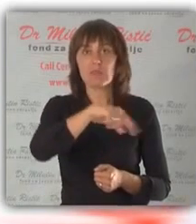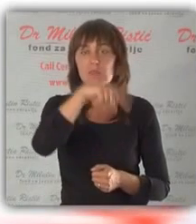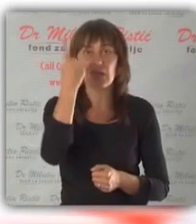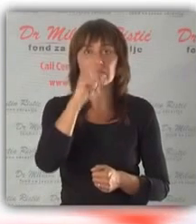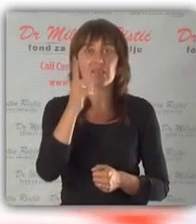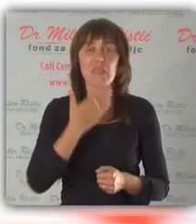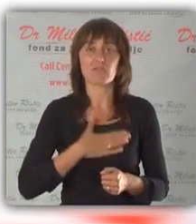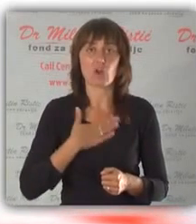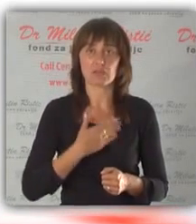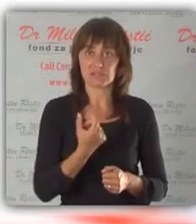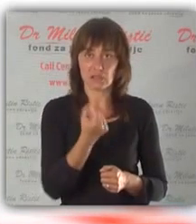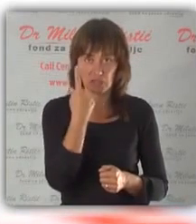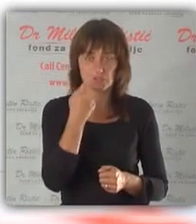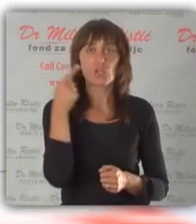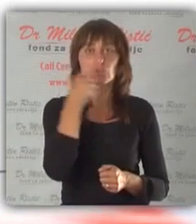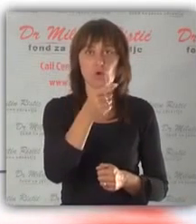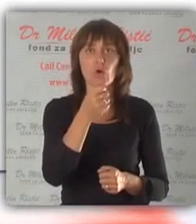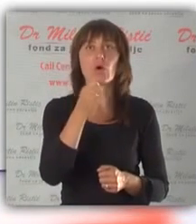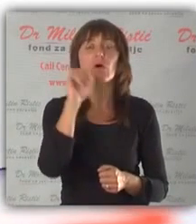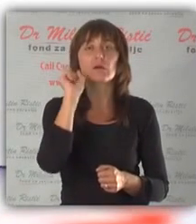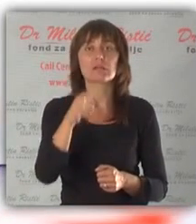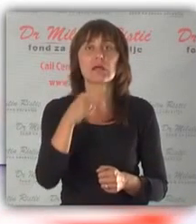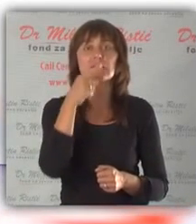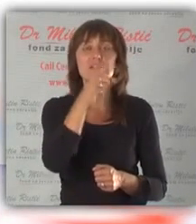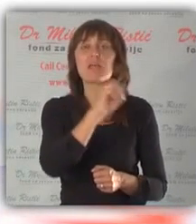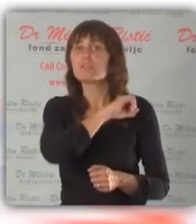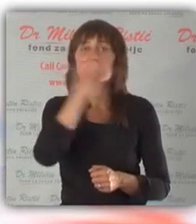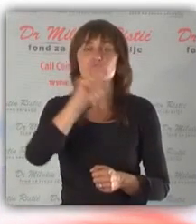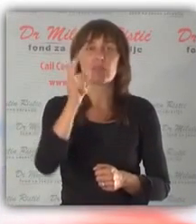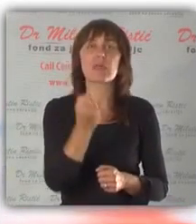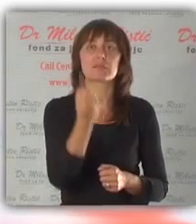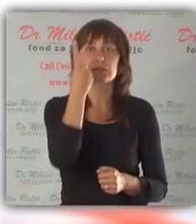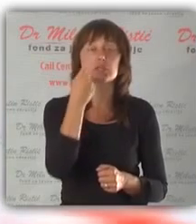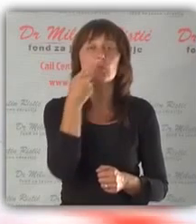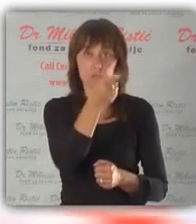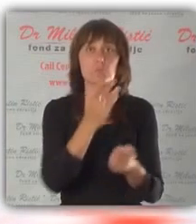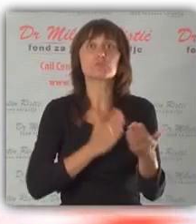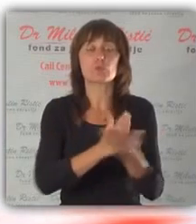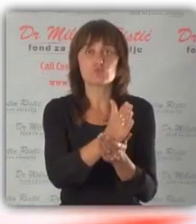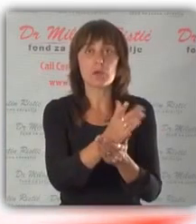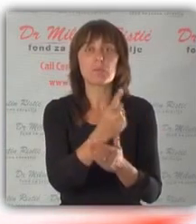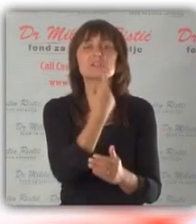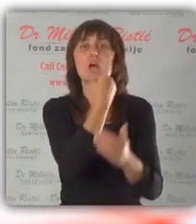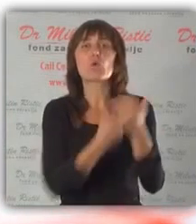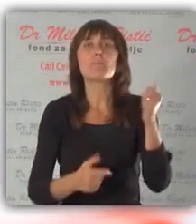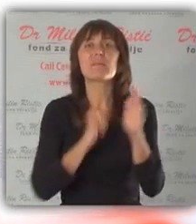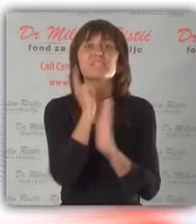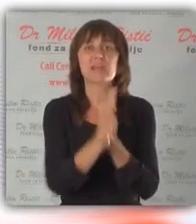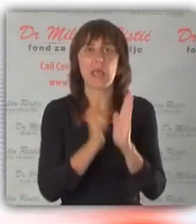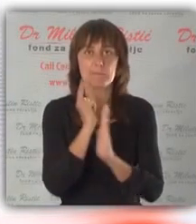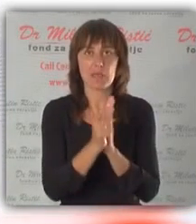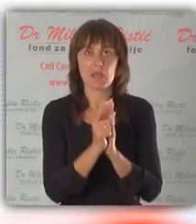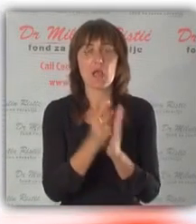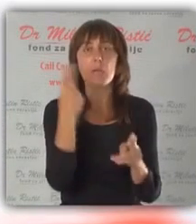što nijedna homeopata ne voli da se desi, a to je da se ništa ne desi. Jer u takvim slučajima se onda gubi